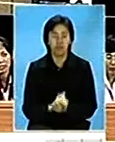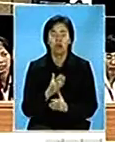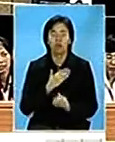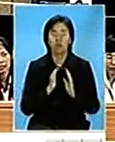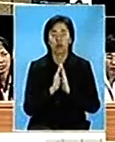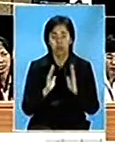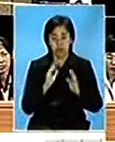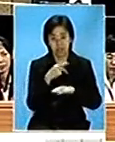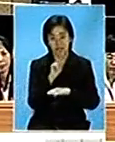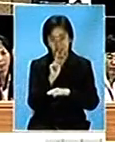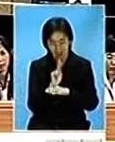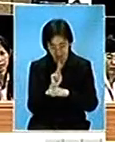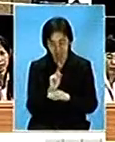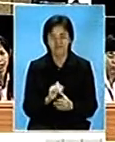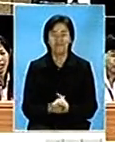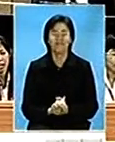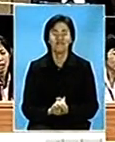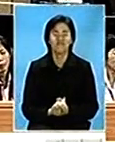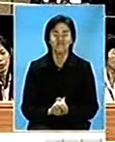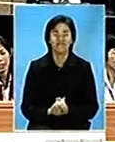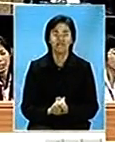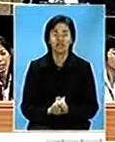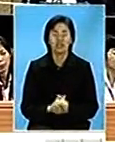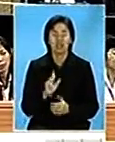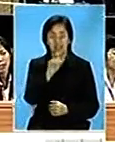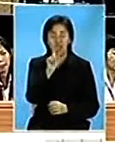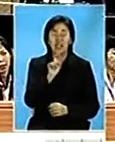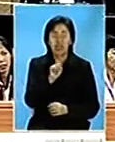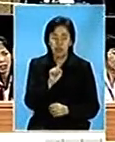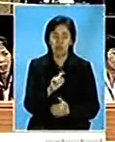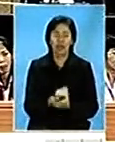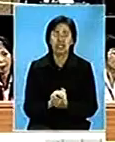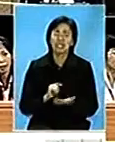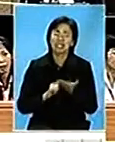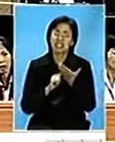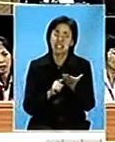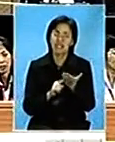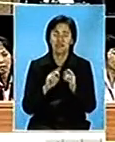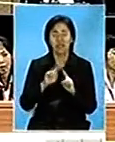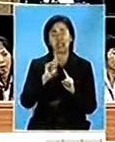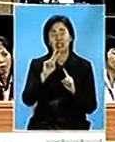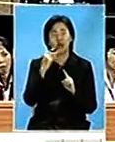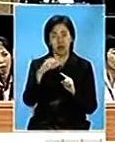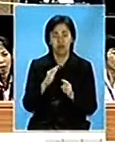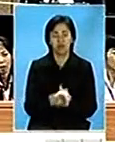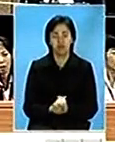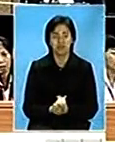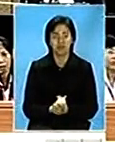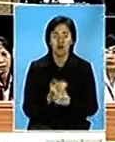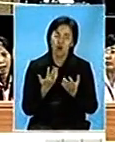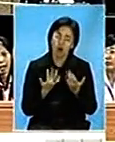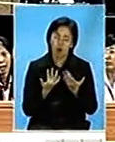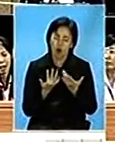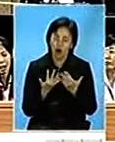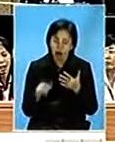คุณท่านประธานจริงๆเพราะว่ากระทู้ผมนี่ยื่นในสภาเป็นสมัยที่สองแล้วก็รอความหวัง